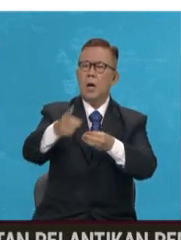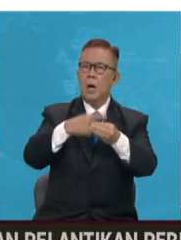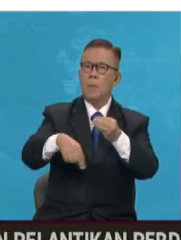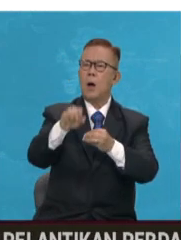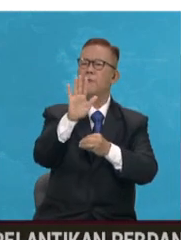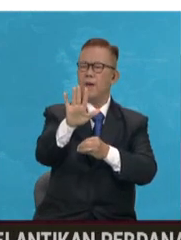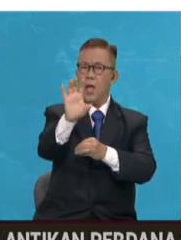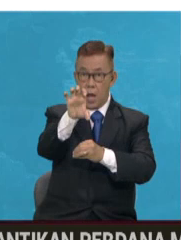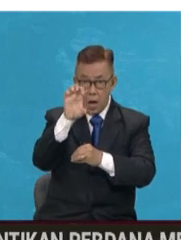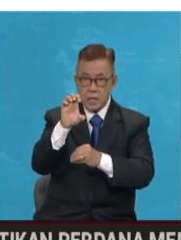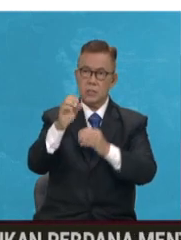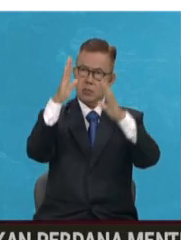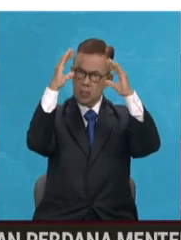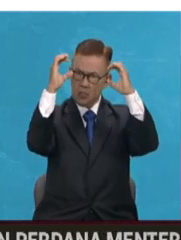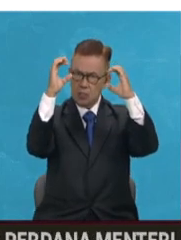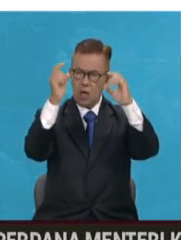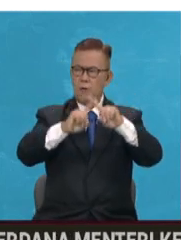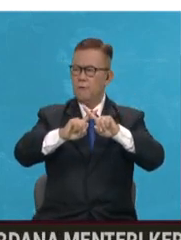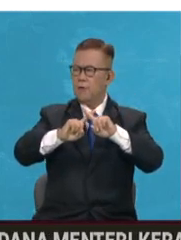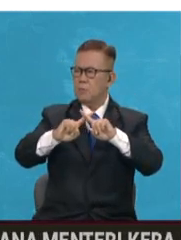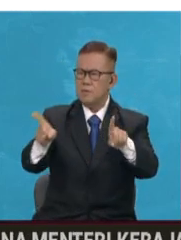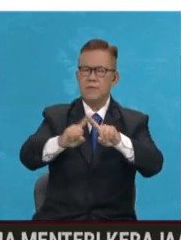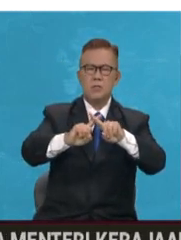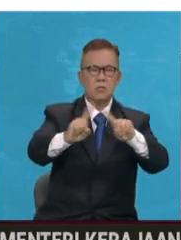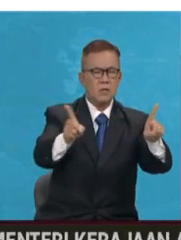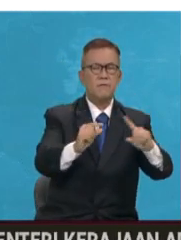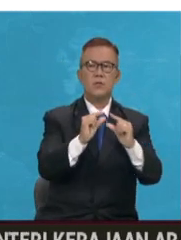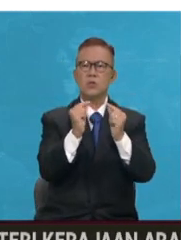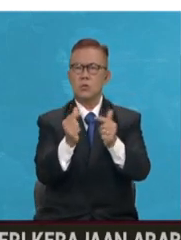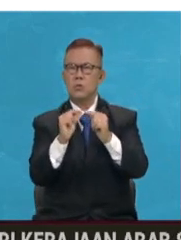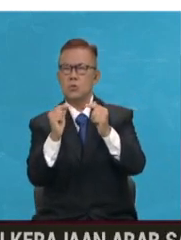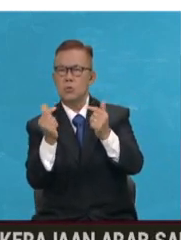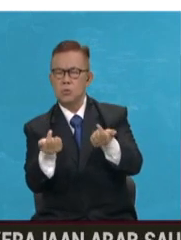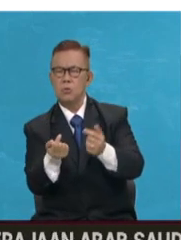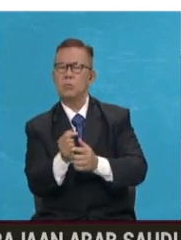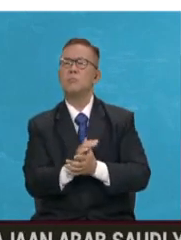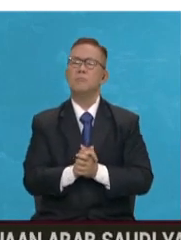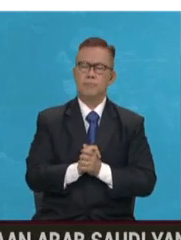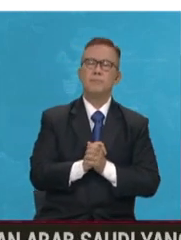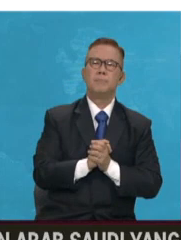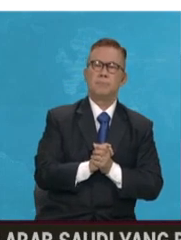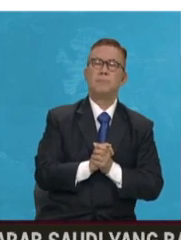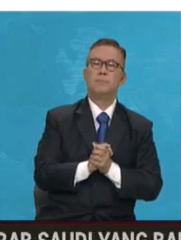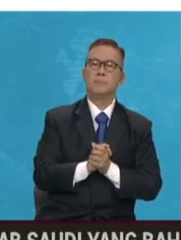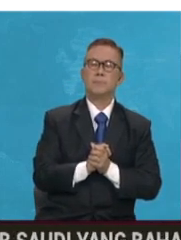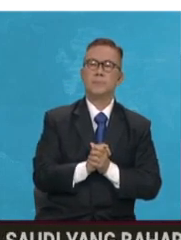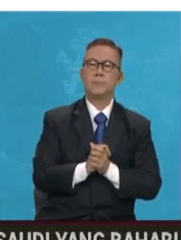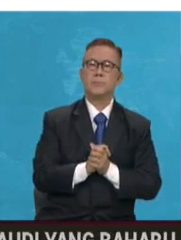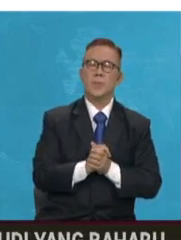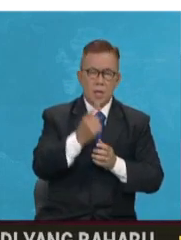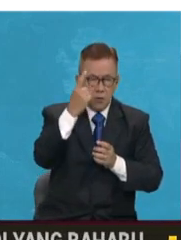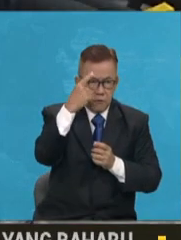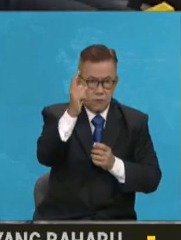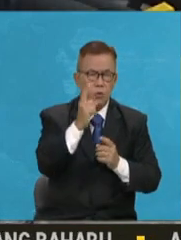500 guru dan pendidik dari berbagai peringkat pendidikan persidangan menjadi platform kepada para ahli akademik dan penyelidik